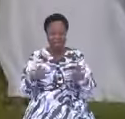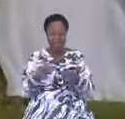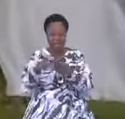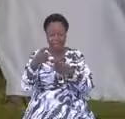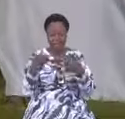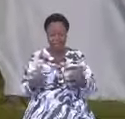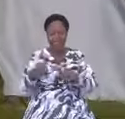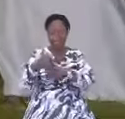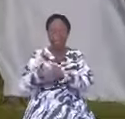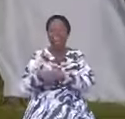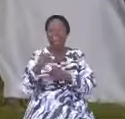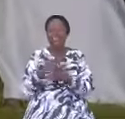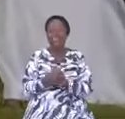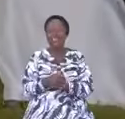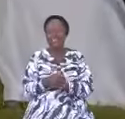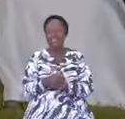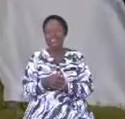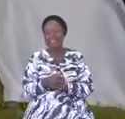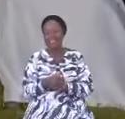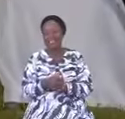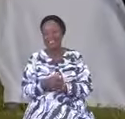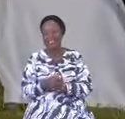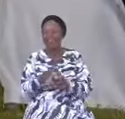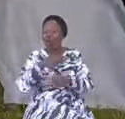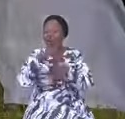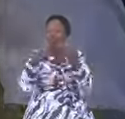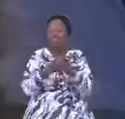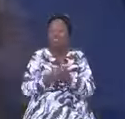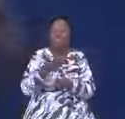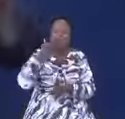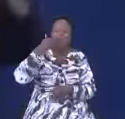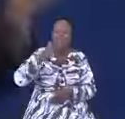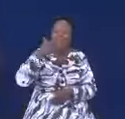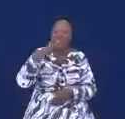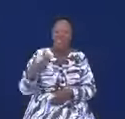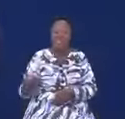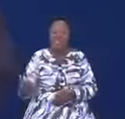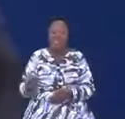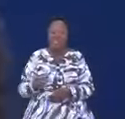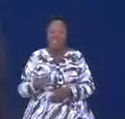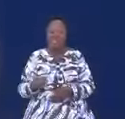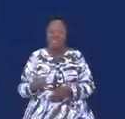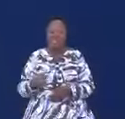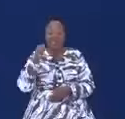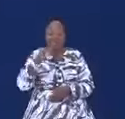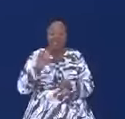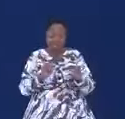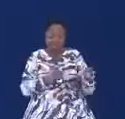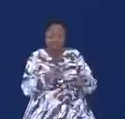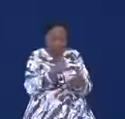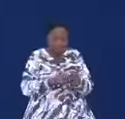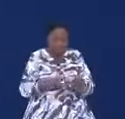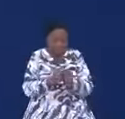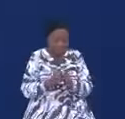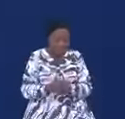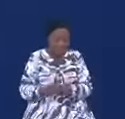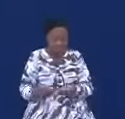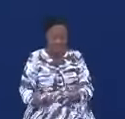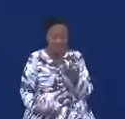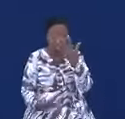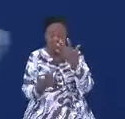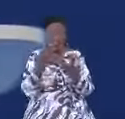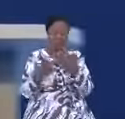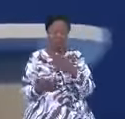gris tout ce qu'ils utilisaient il a tout brûlé laissez-la les eaux le raconter